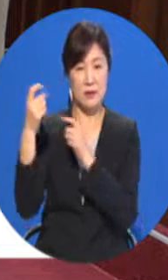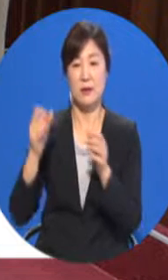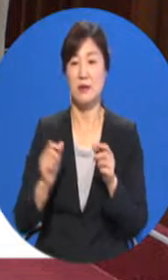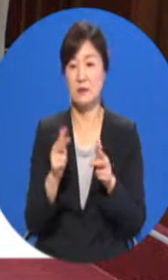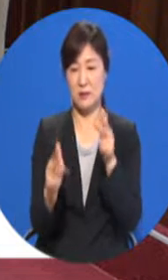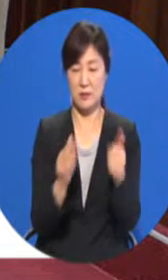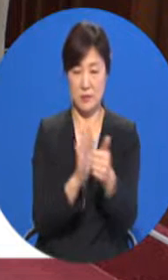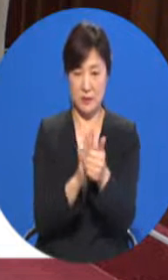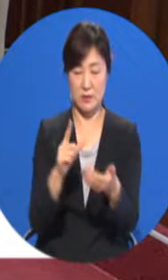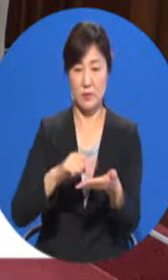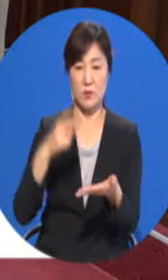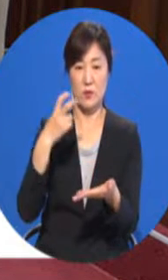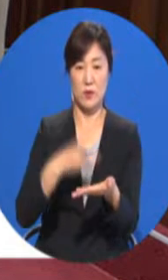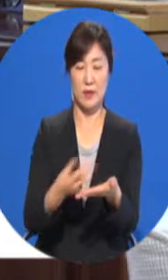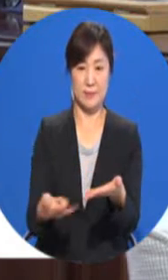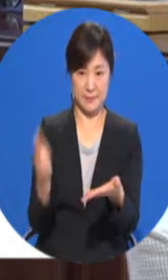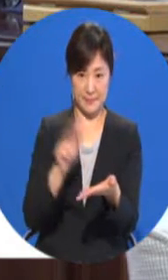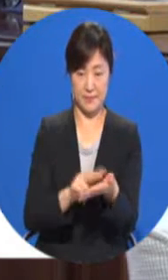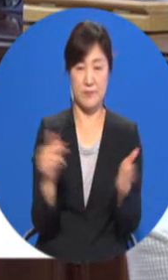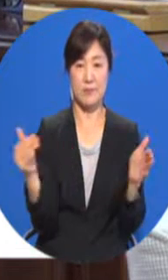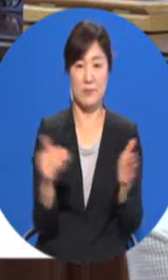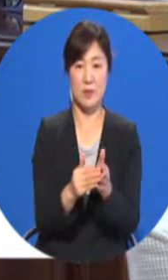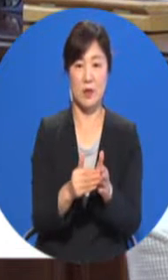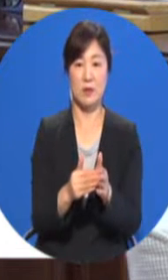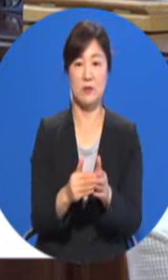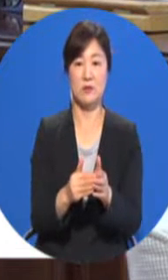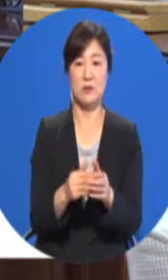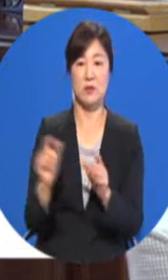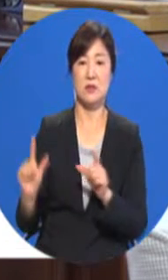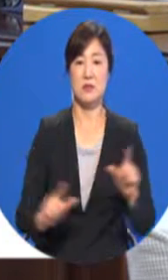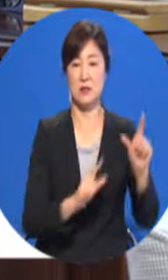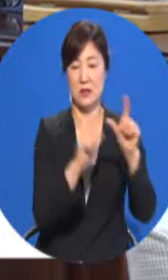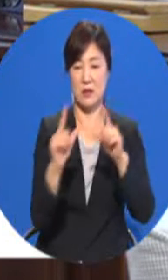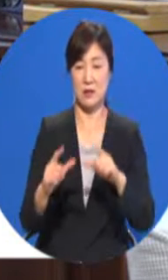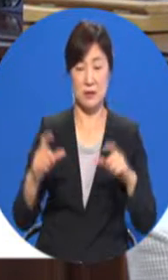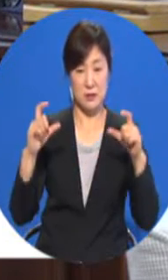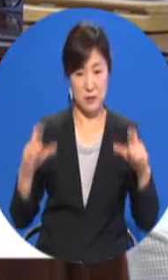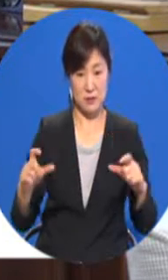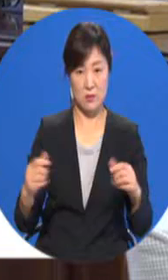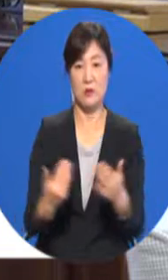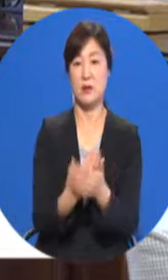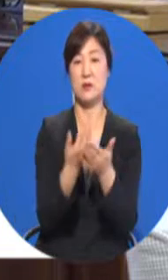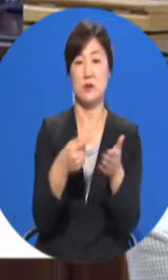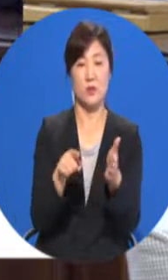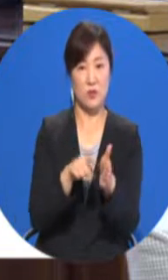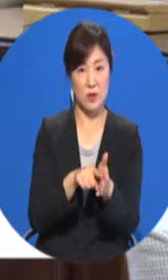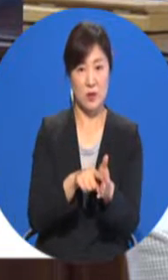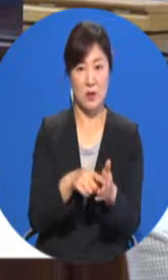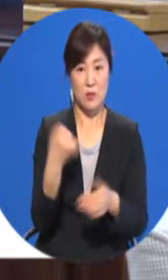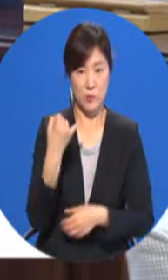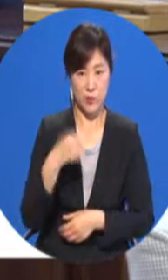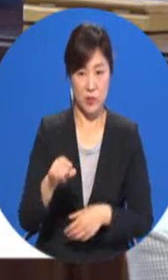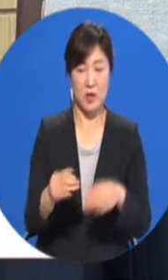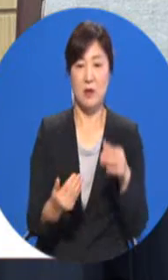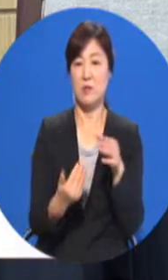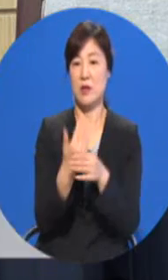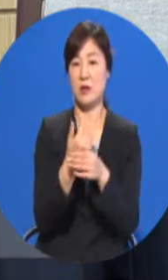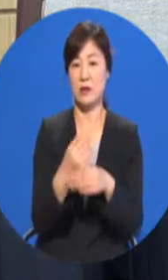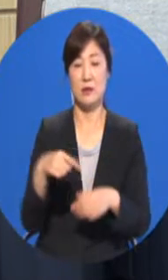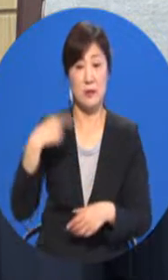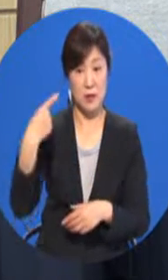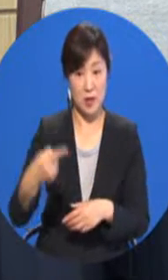지원하는 조례를 제정했습니다. 또 주거 환경 개선 사업 대상을 하자담보 책임기간이 끝난 주택으로 확대하는